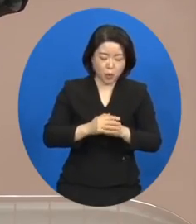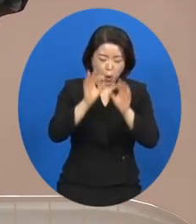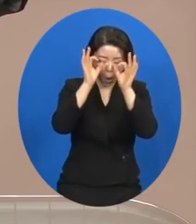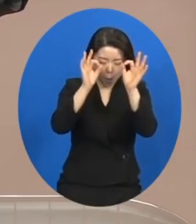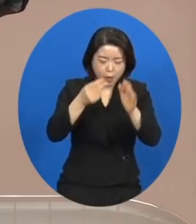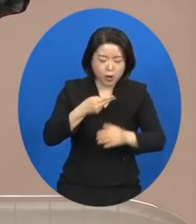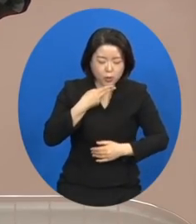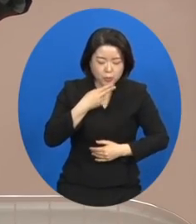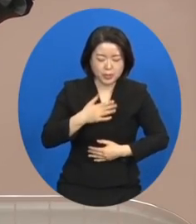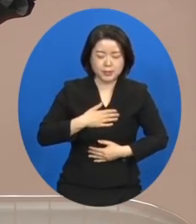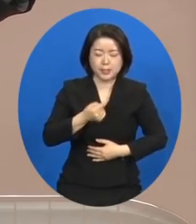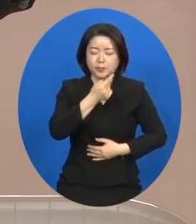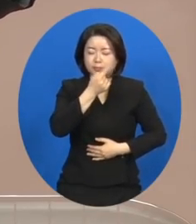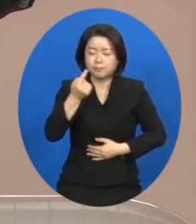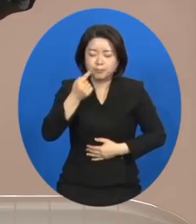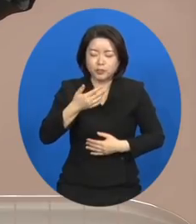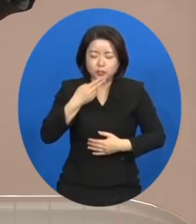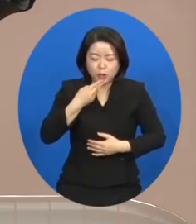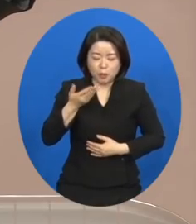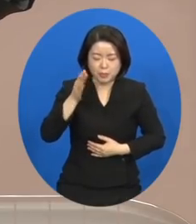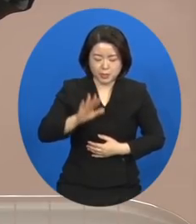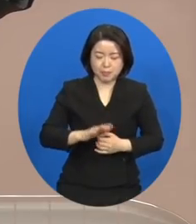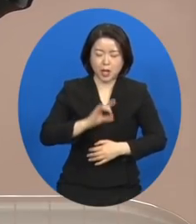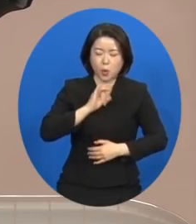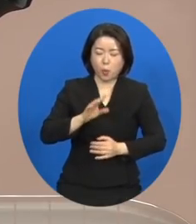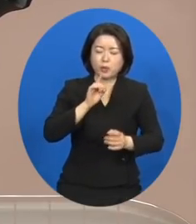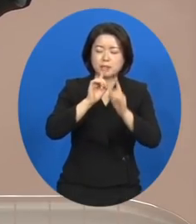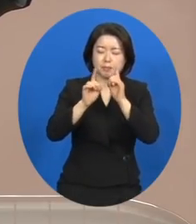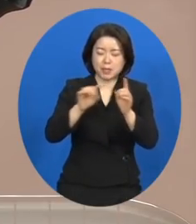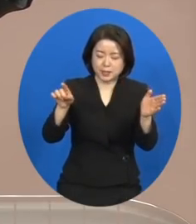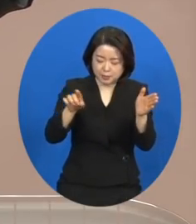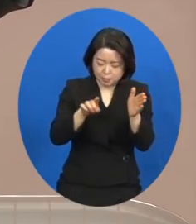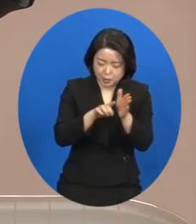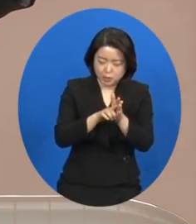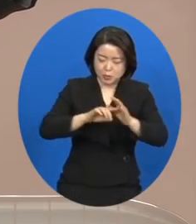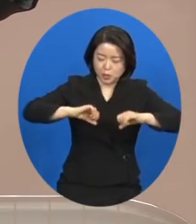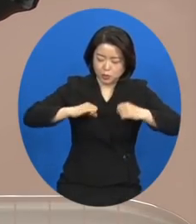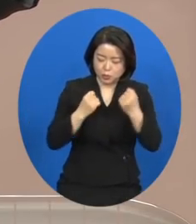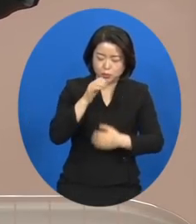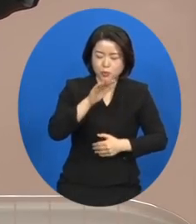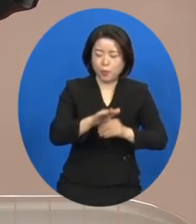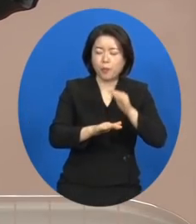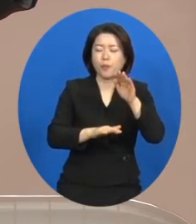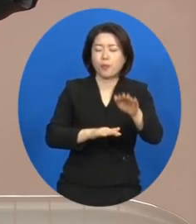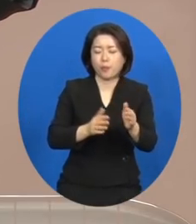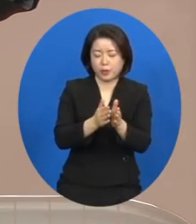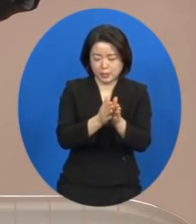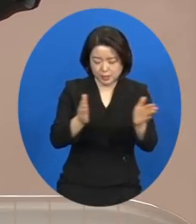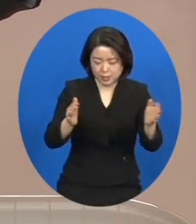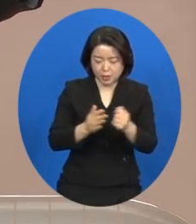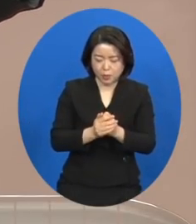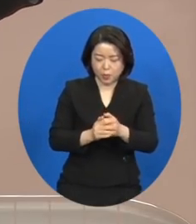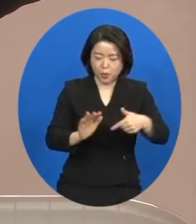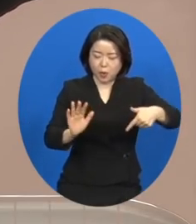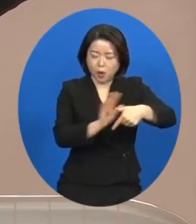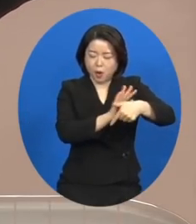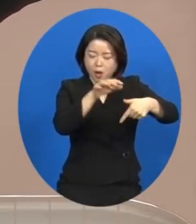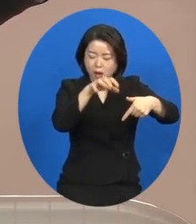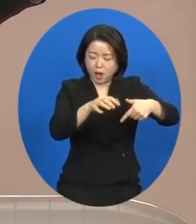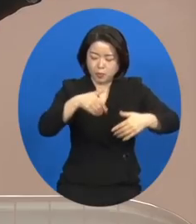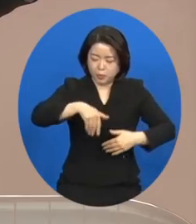눈에 아무 증거 아니 배어도 오직 말씀을 믿으며 순종의 발걸음을 내딛으며 가버나움으로 향하는 우리